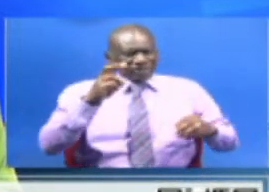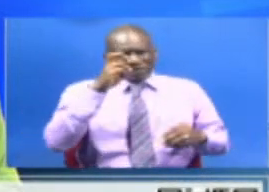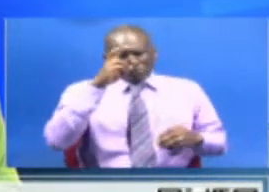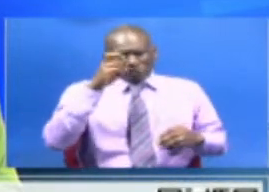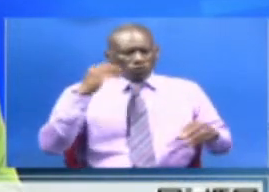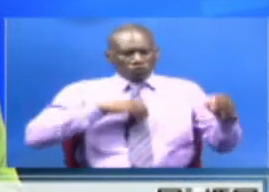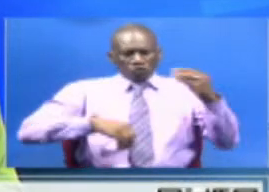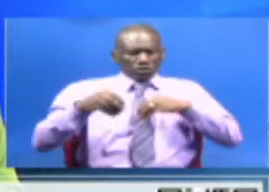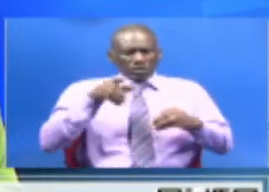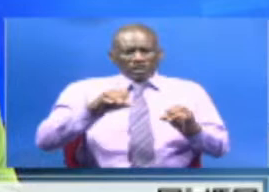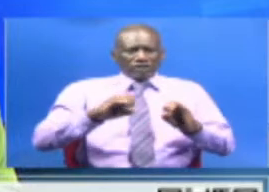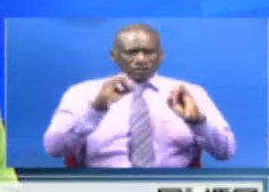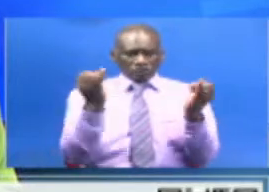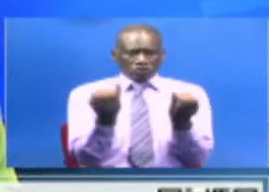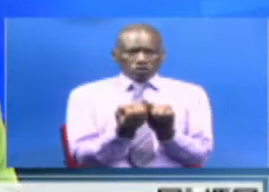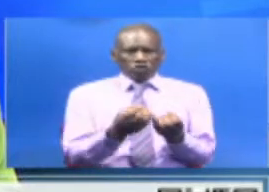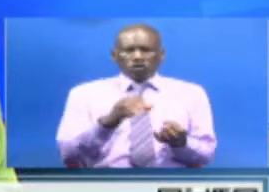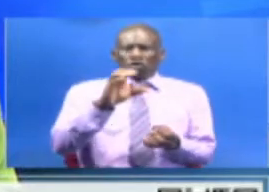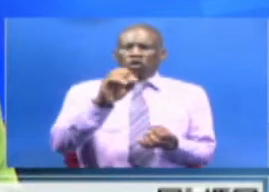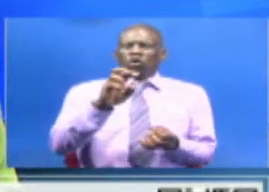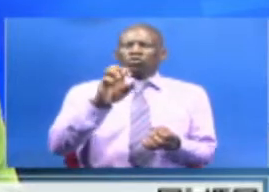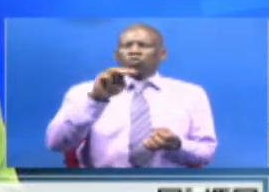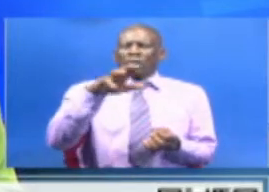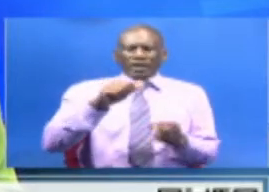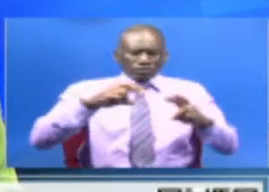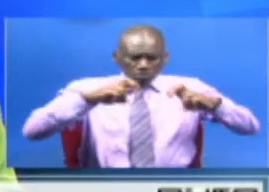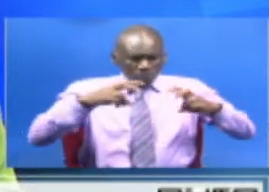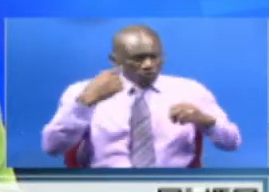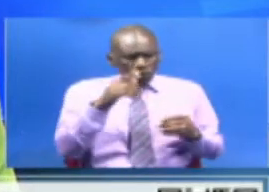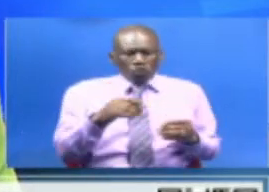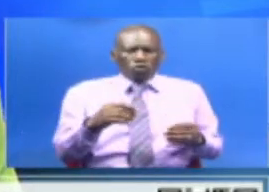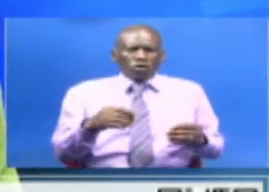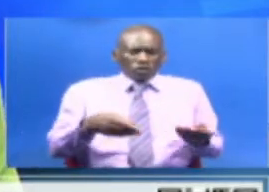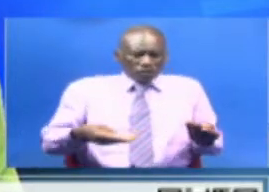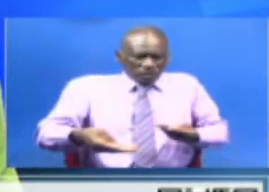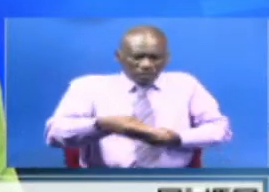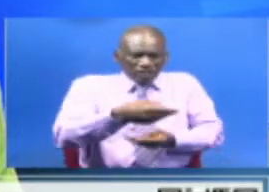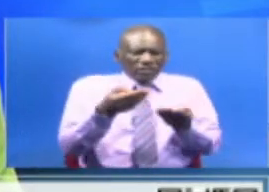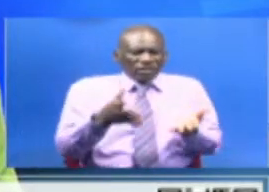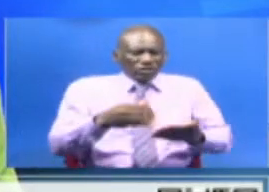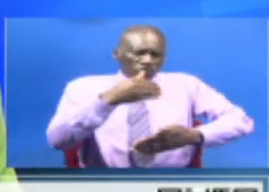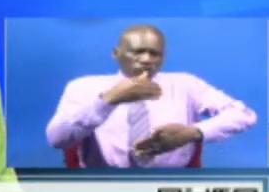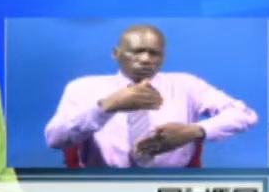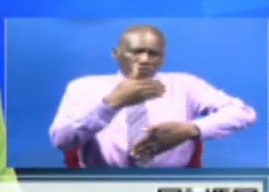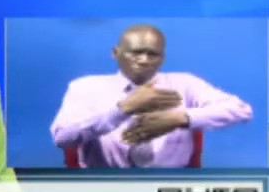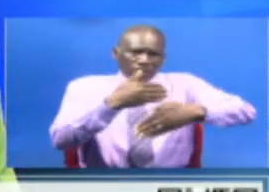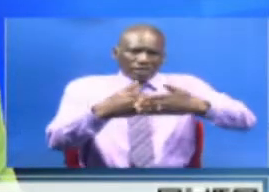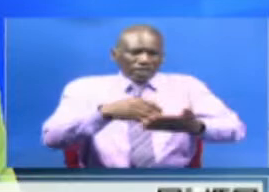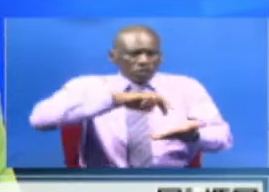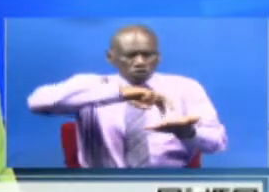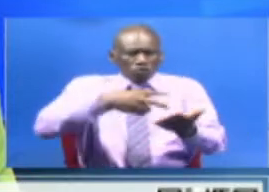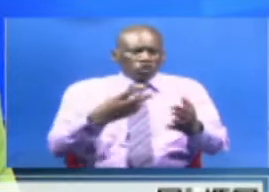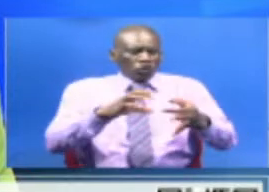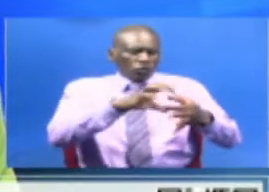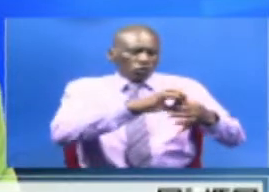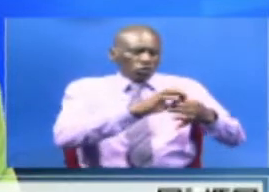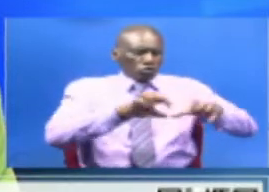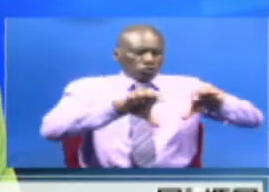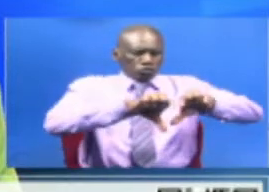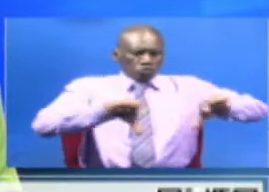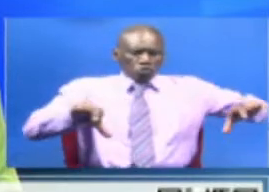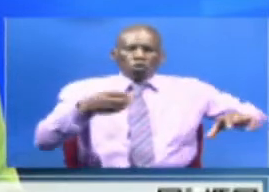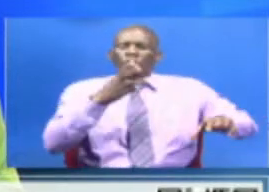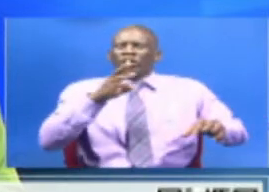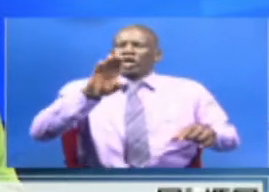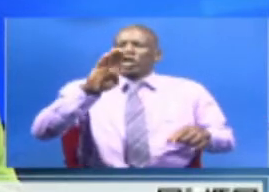hiyo. Oruma anachunguzwa kwa madai ya kubadilisha bidhaa za ujenzi katika kandarasi ya kuunganisha mabomba ya maji kaunti ya